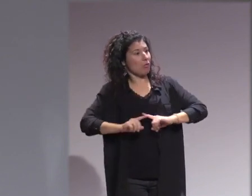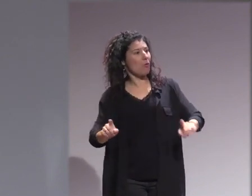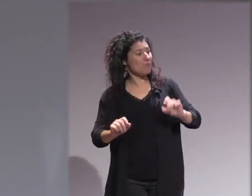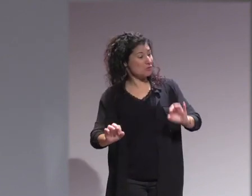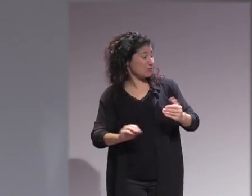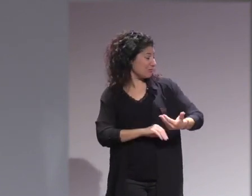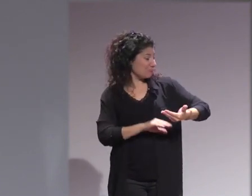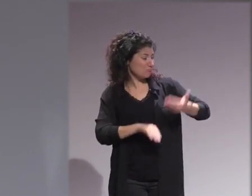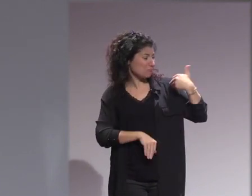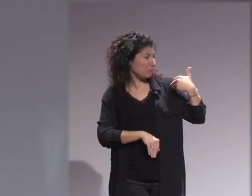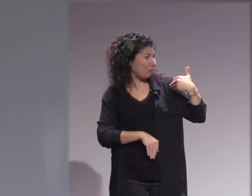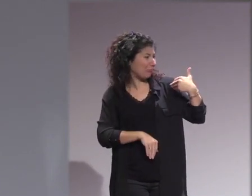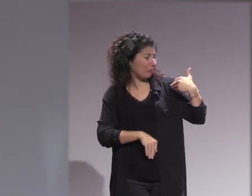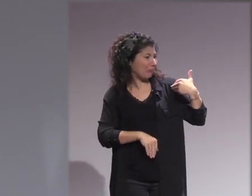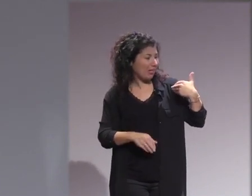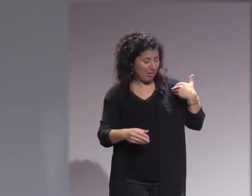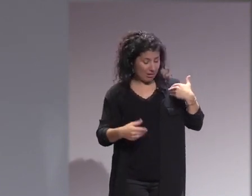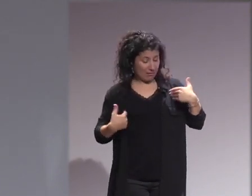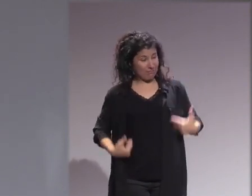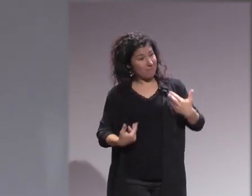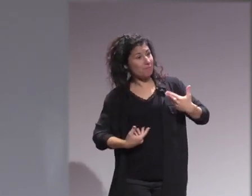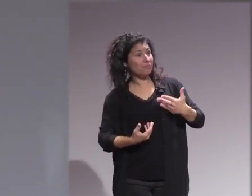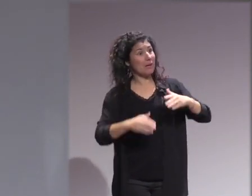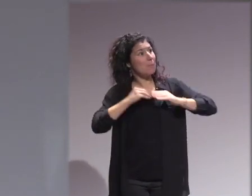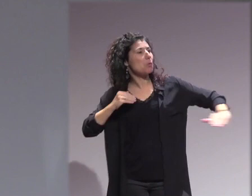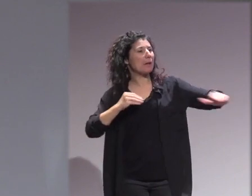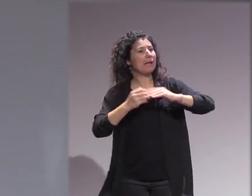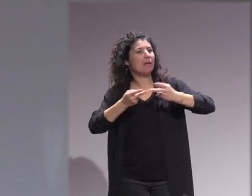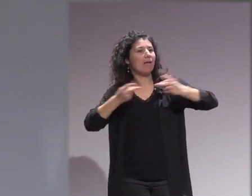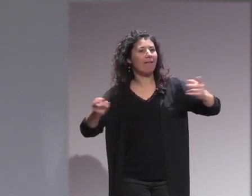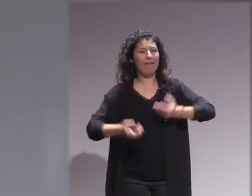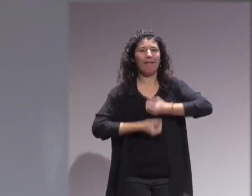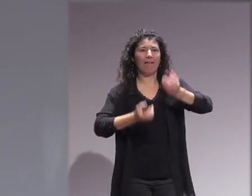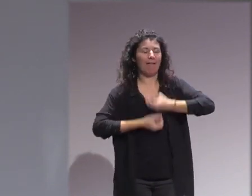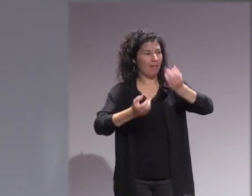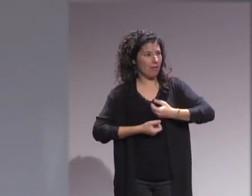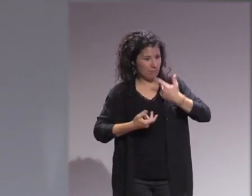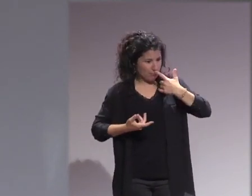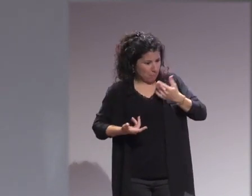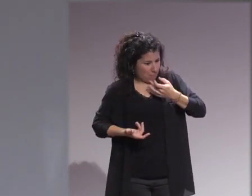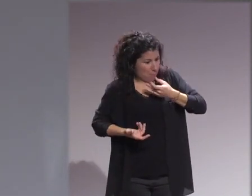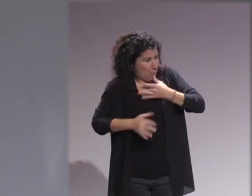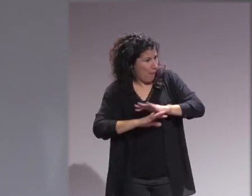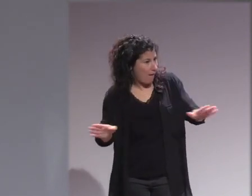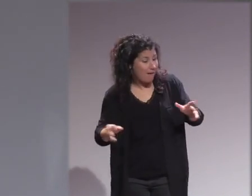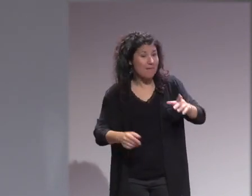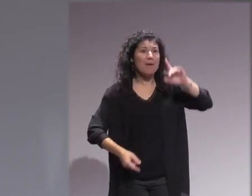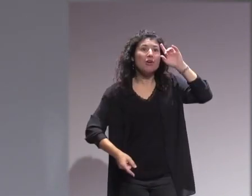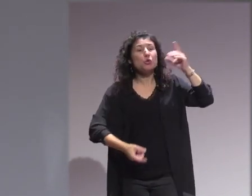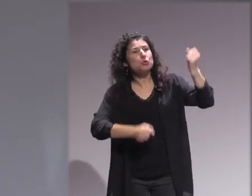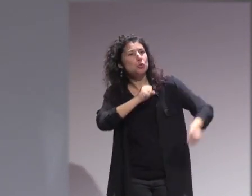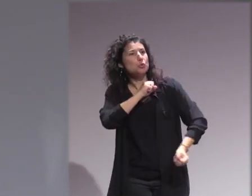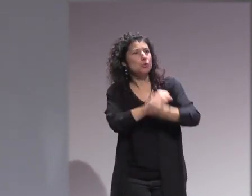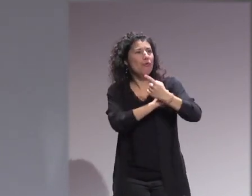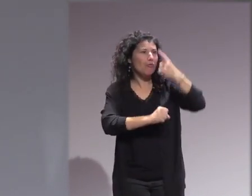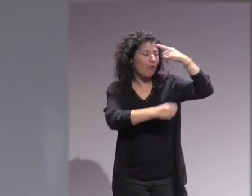vraiment difficile de prendre la parole dans l'espace public. Or, comme je vous disais, contexte de scandale, de débat houleux sur